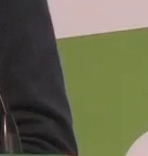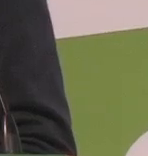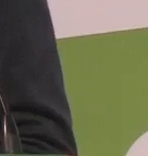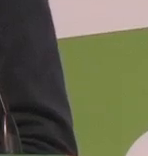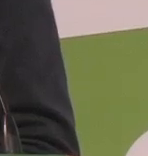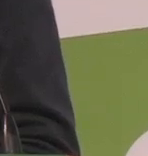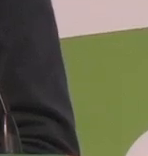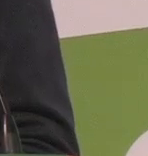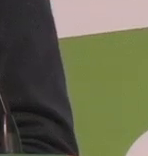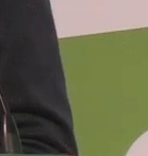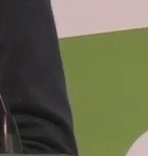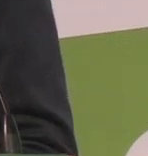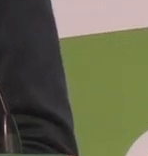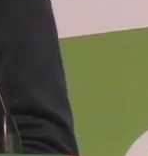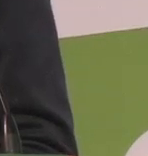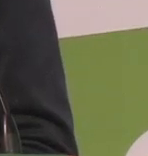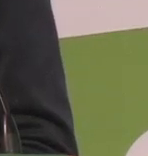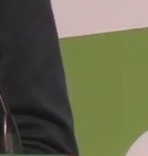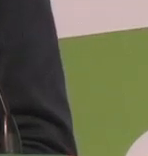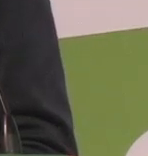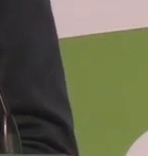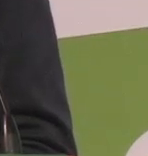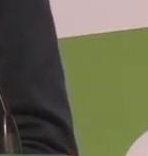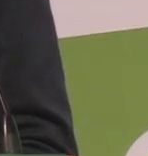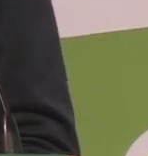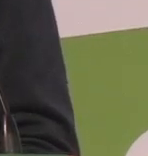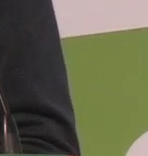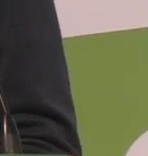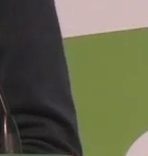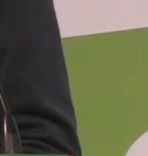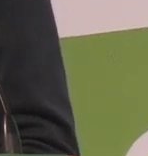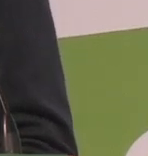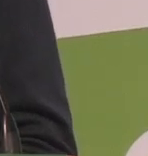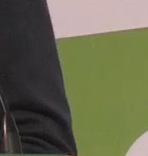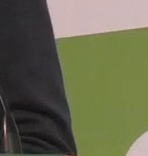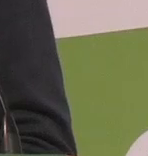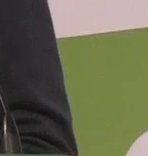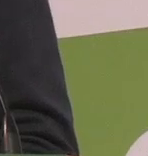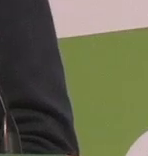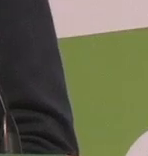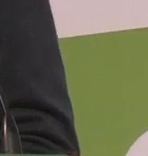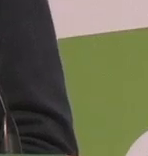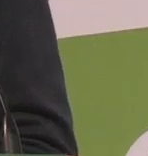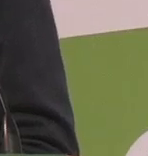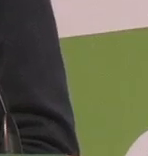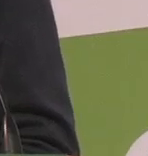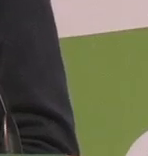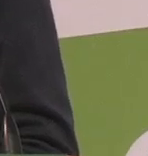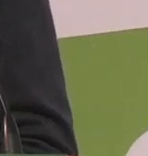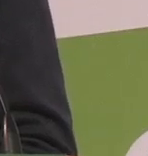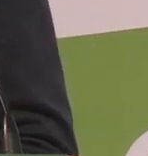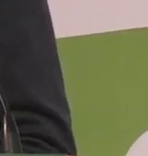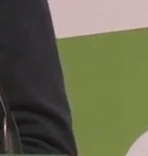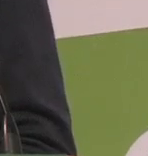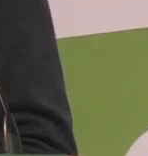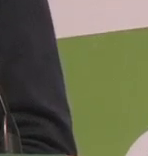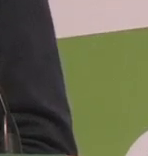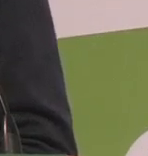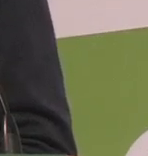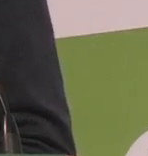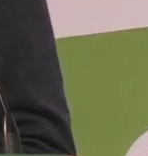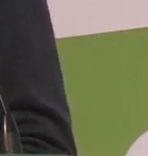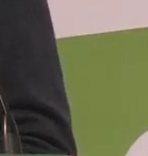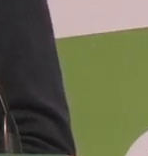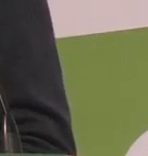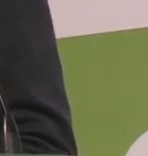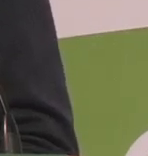abreisen müssen. Zum Beispiel auch aus Westfalen, nach Westfalen, in Sauer, Siegerland. Das sind ja die Anreisezeiten ein bisschen schwieriger. Deswegen das feste Ende 16 Uhr, da möchten wir uns